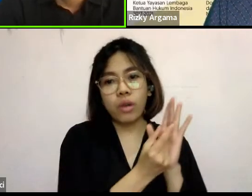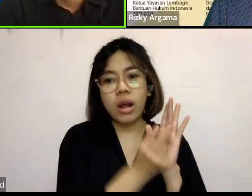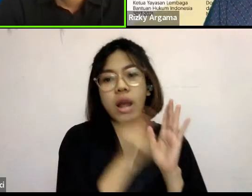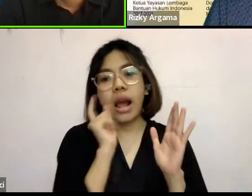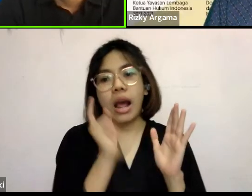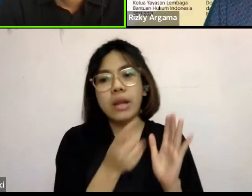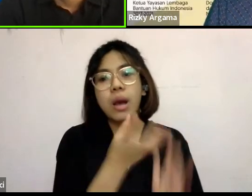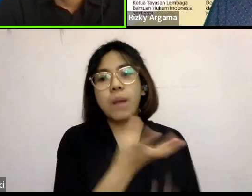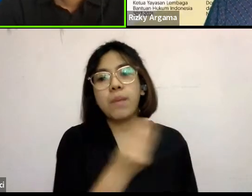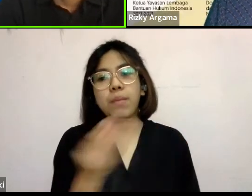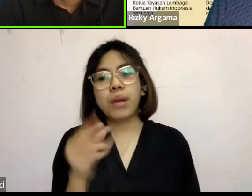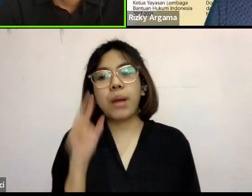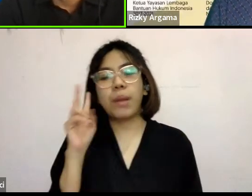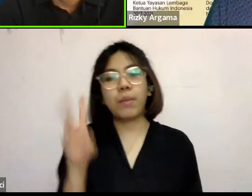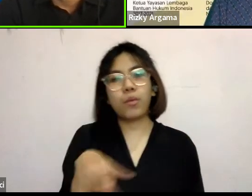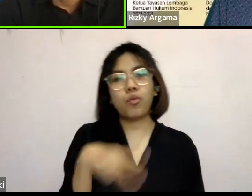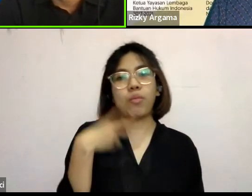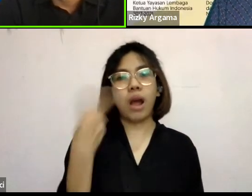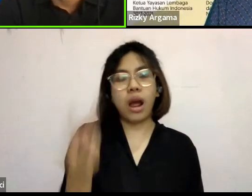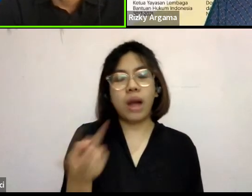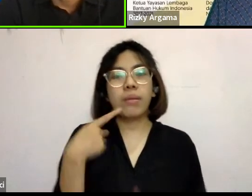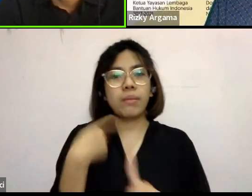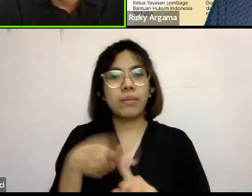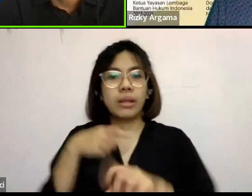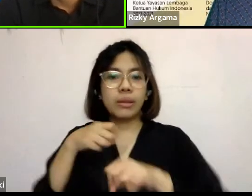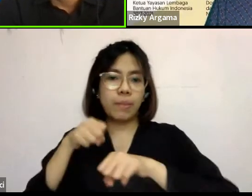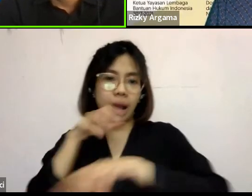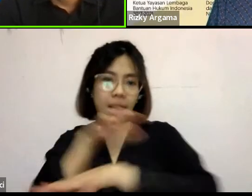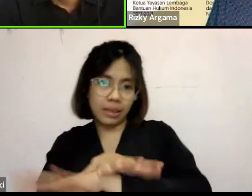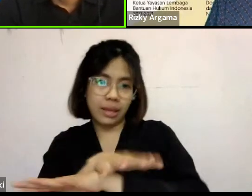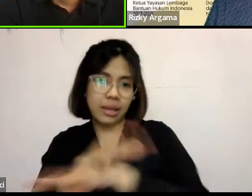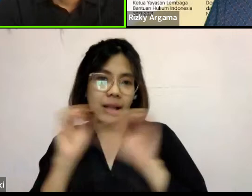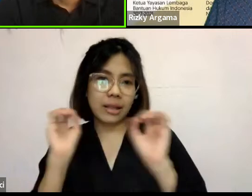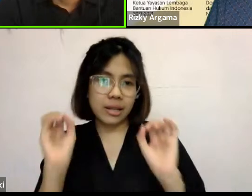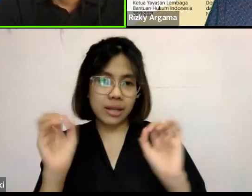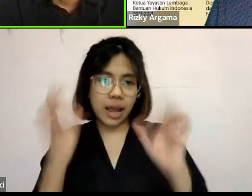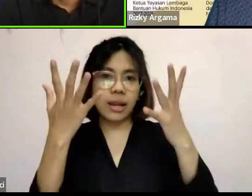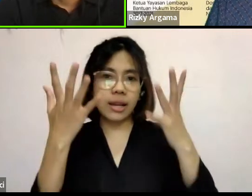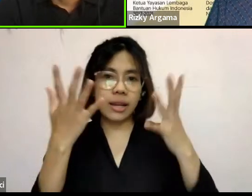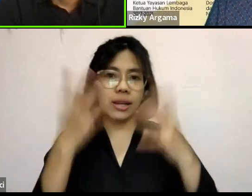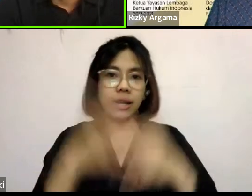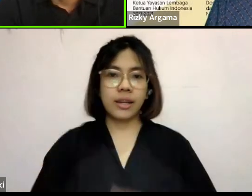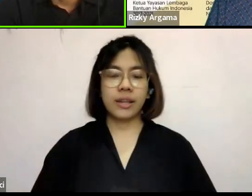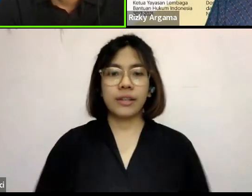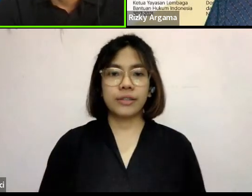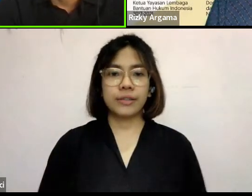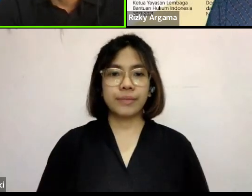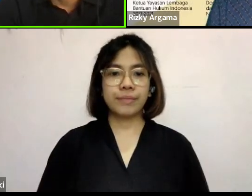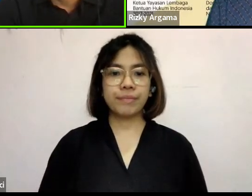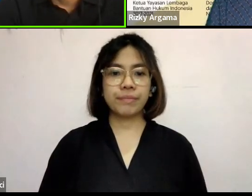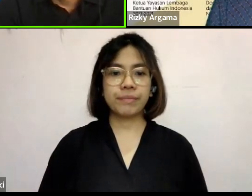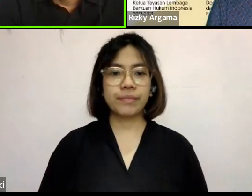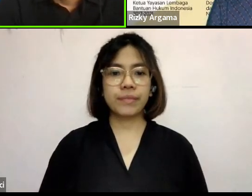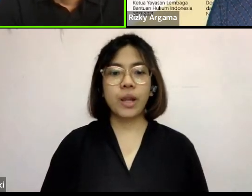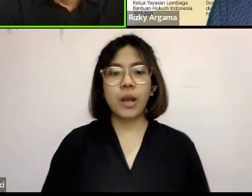dan praktik yang terjadi sepanjang